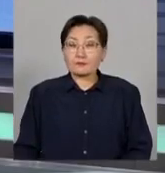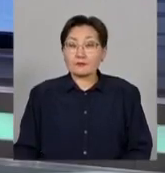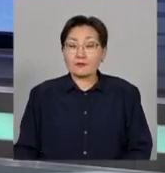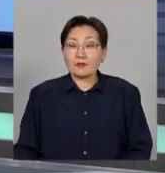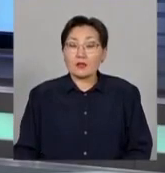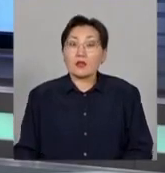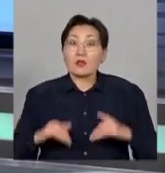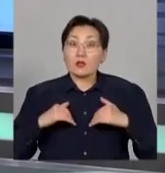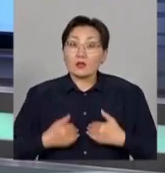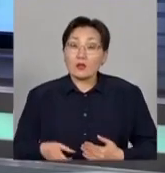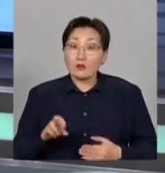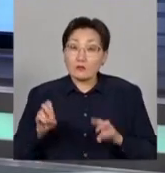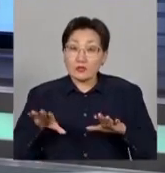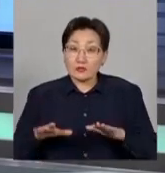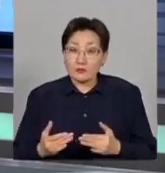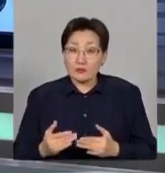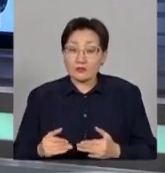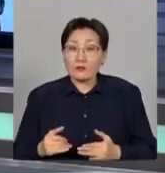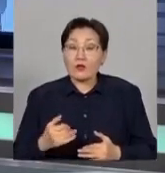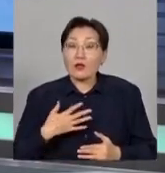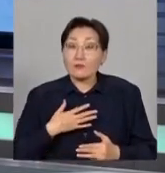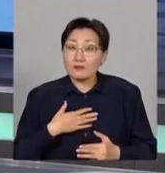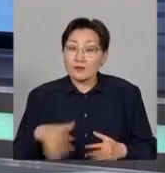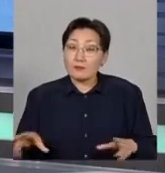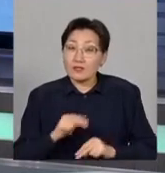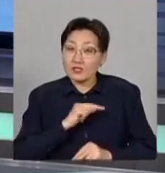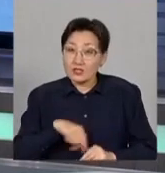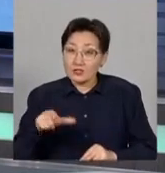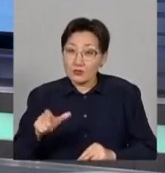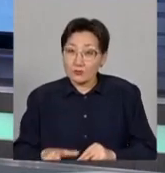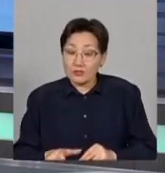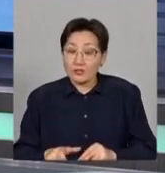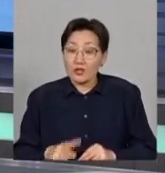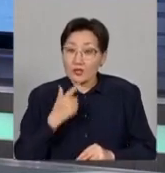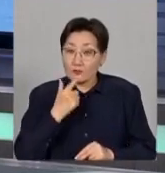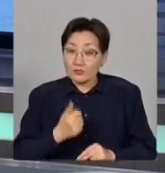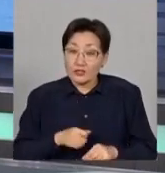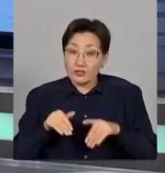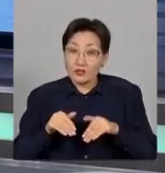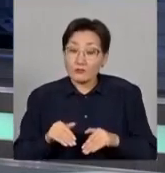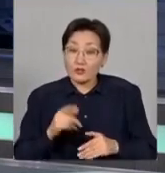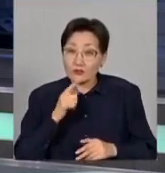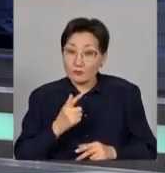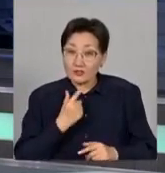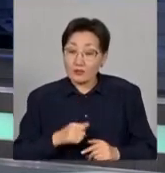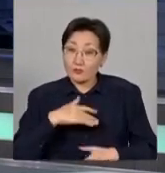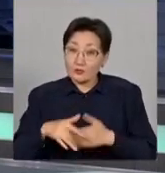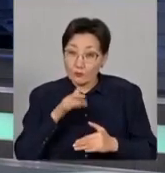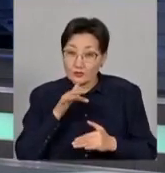Қаралы қаңтар оқиғасы ортамыздан әріптесімізді алып кетті. Еліміздің десанттық шабуылдау әскерінің қызметкерлері